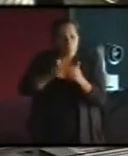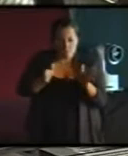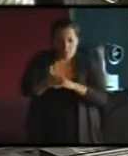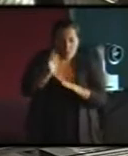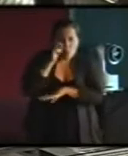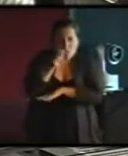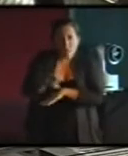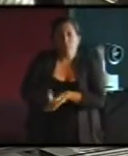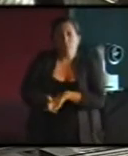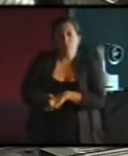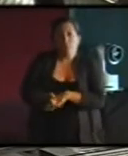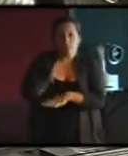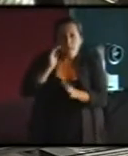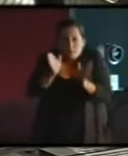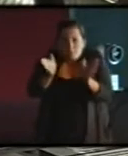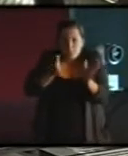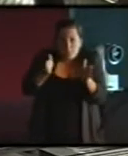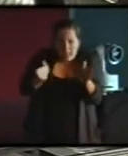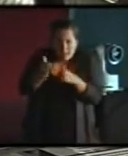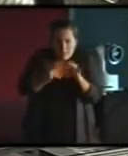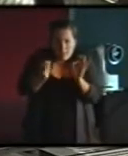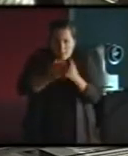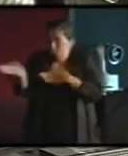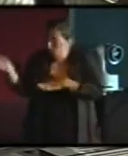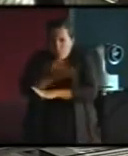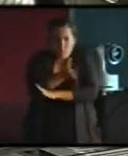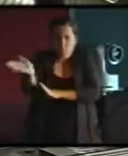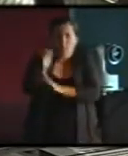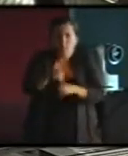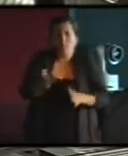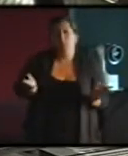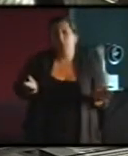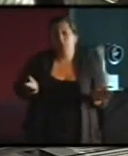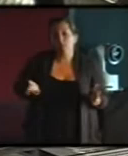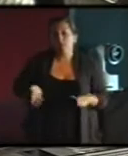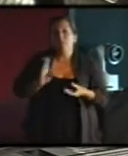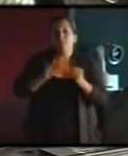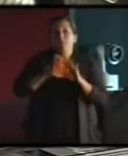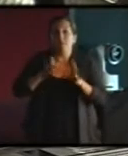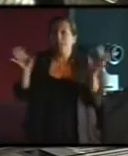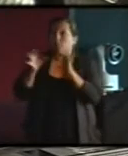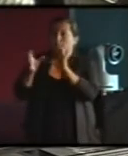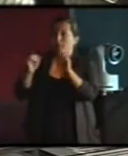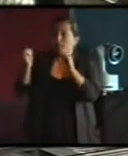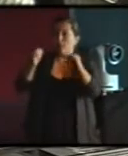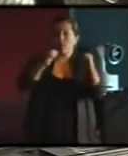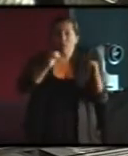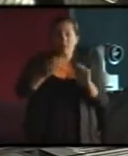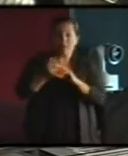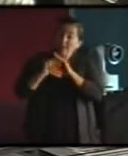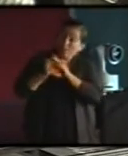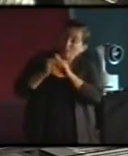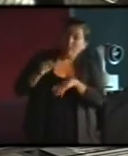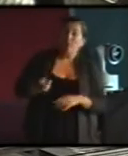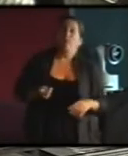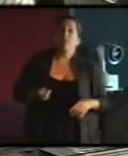parce qu'autrement on fait éclater le truc. Donc le problème là, c'est de concilier et de négocier. Et